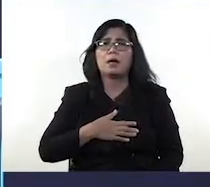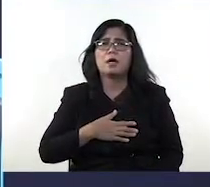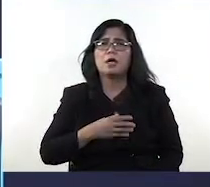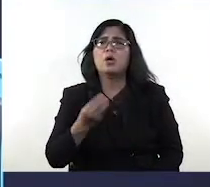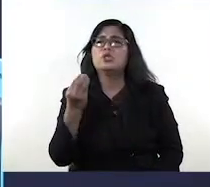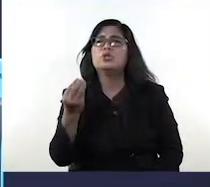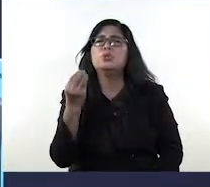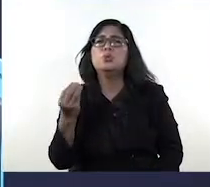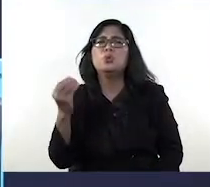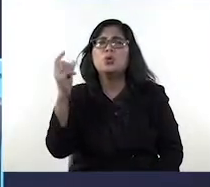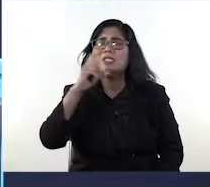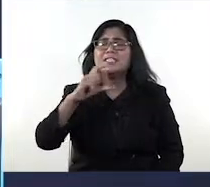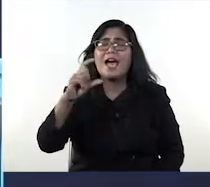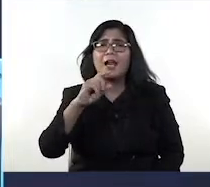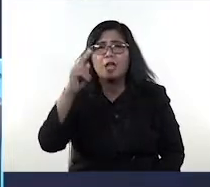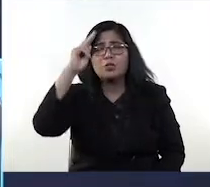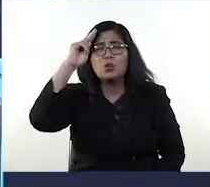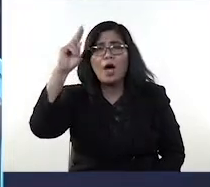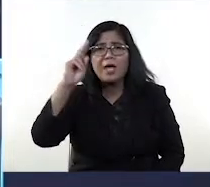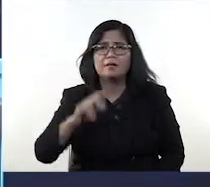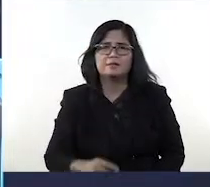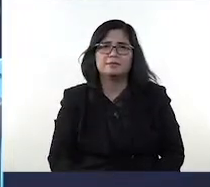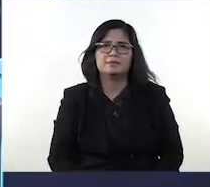di tunggu caranya Tuhan